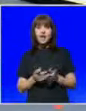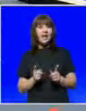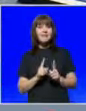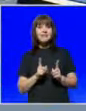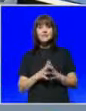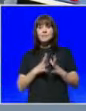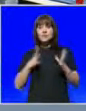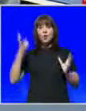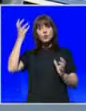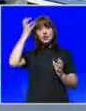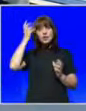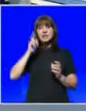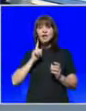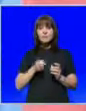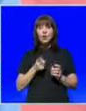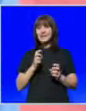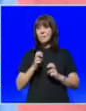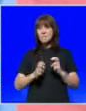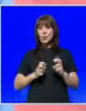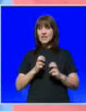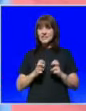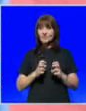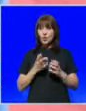много държавите, които могат да произвеждат